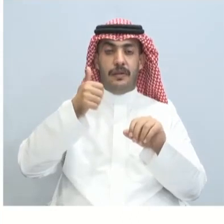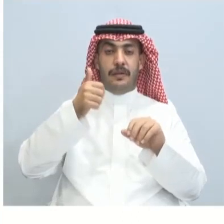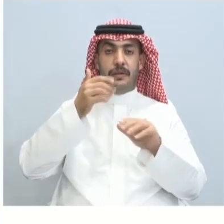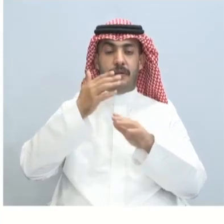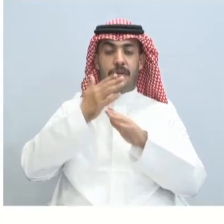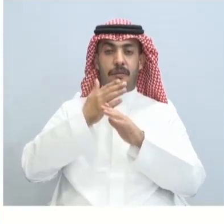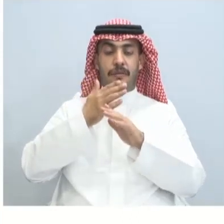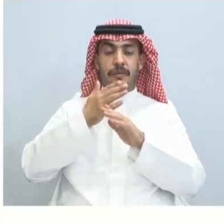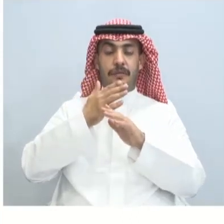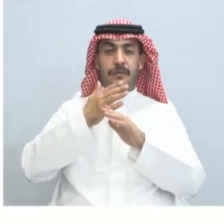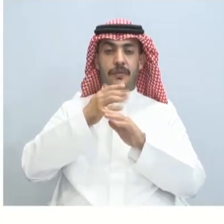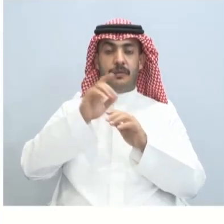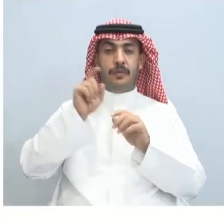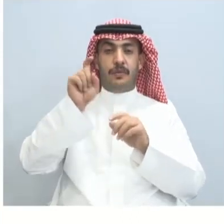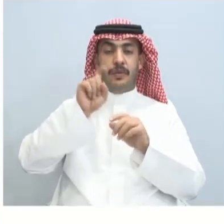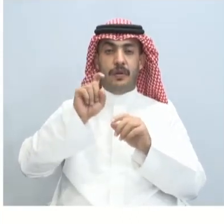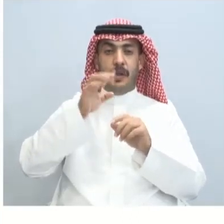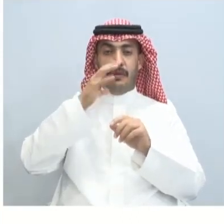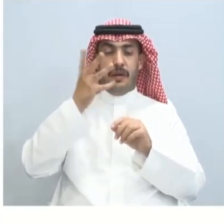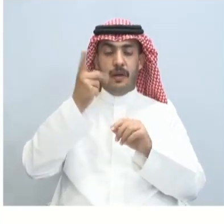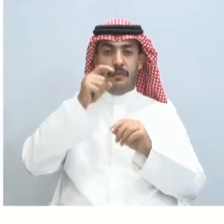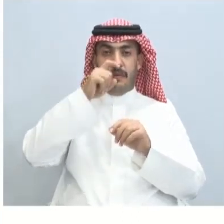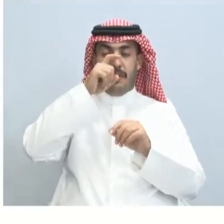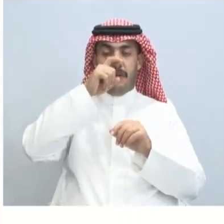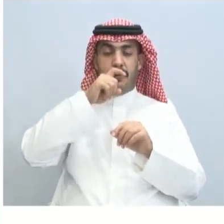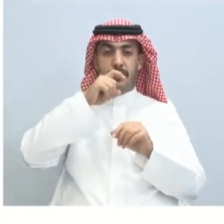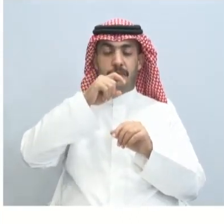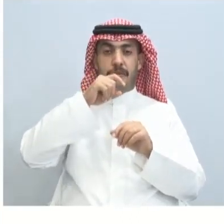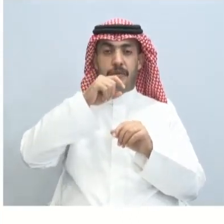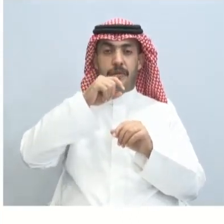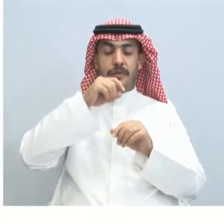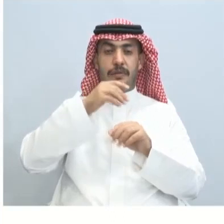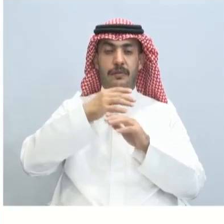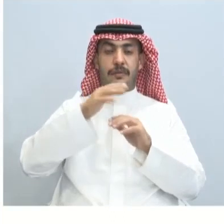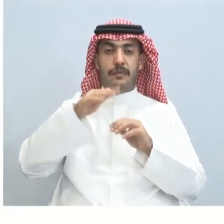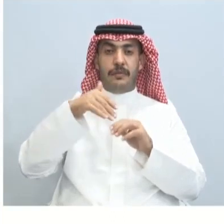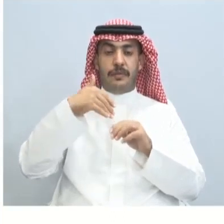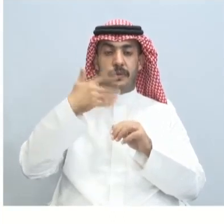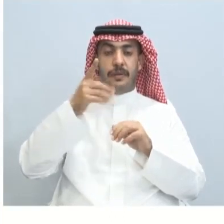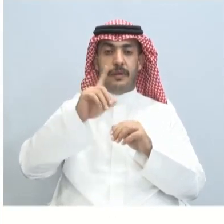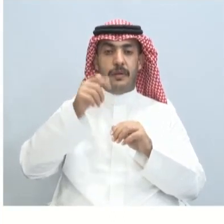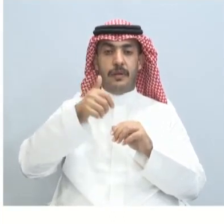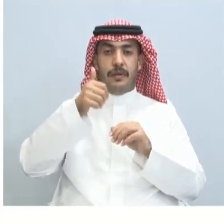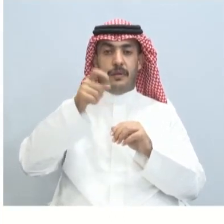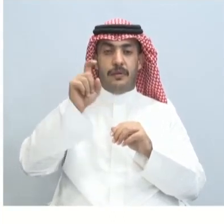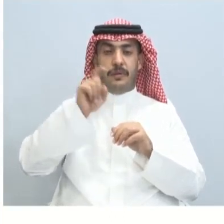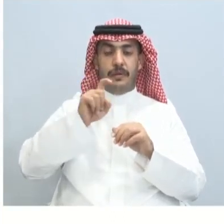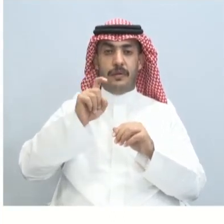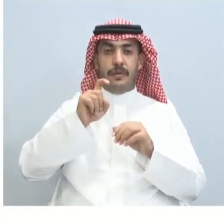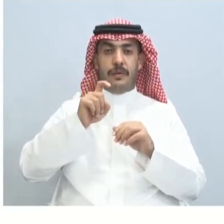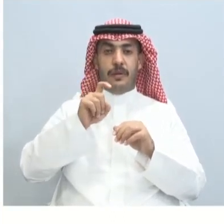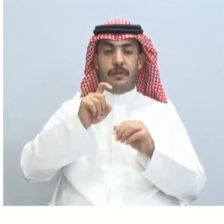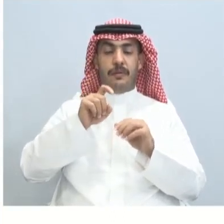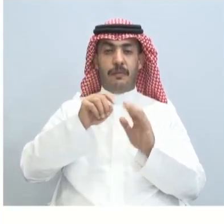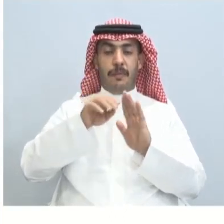ان قد تكتب سؤال دون علامه استفهام فبالتالي متلقي قد لا يعلم انه سؤال او